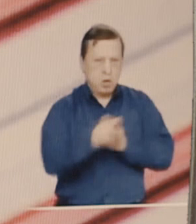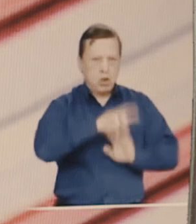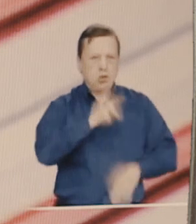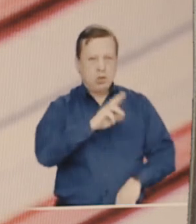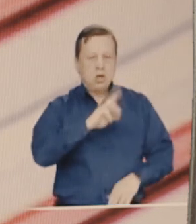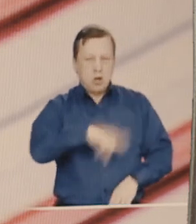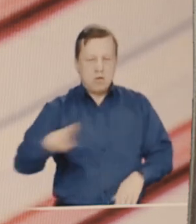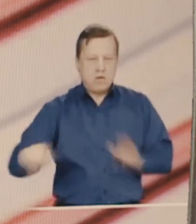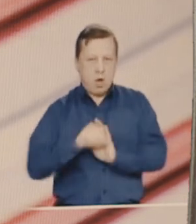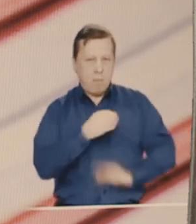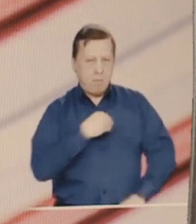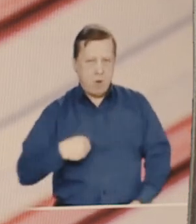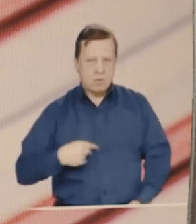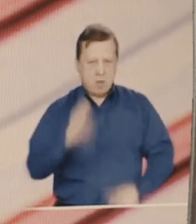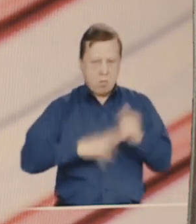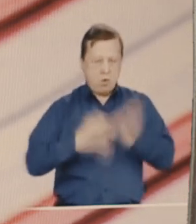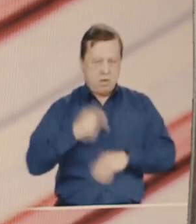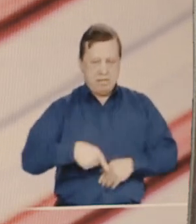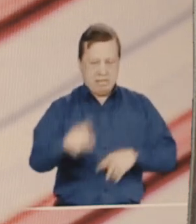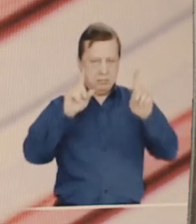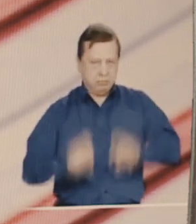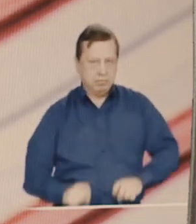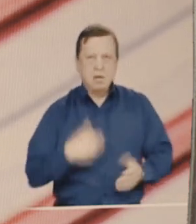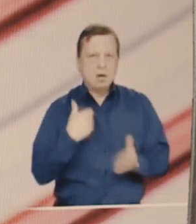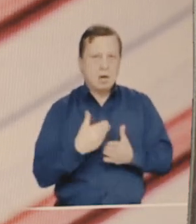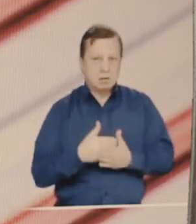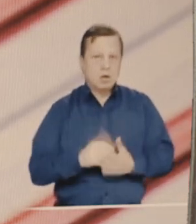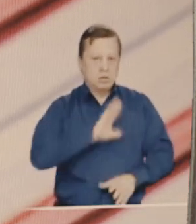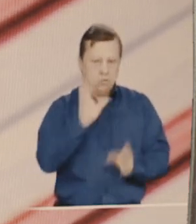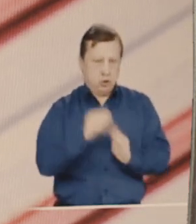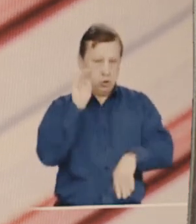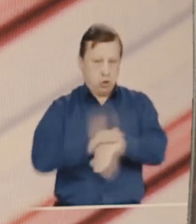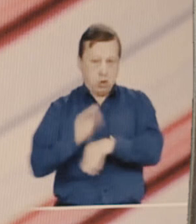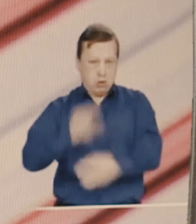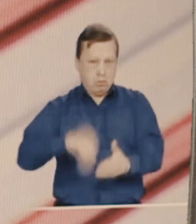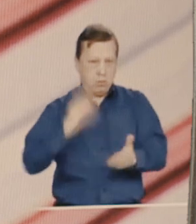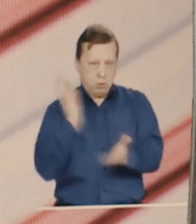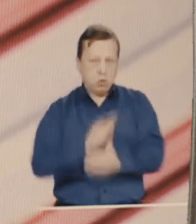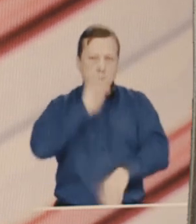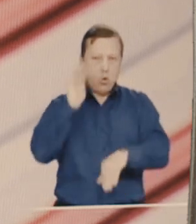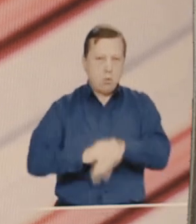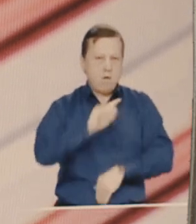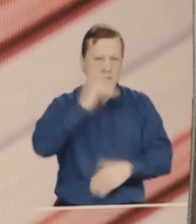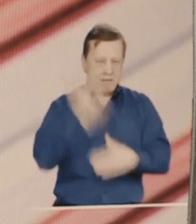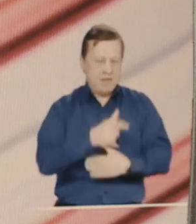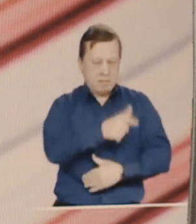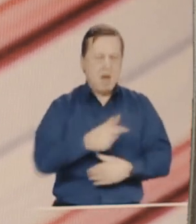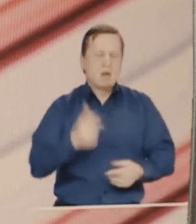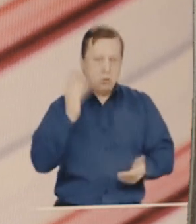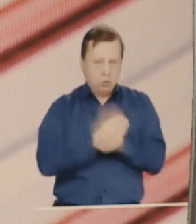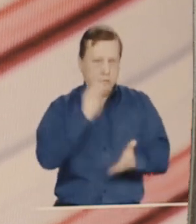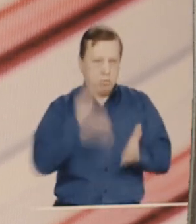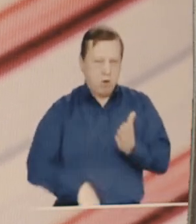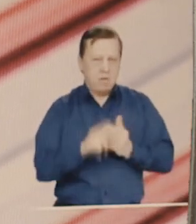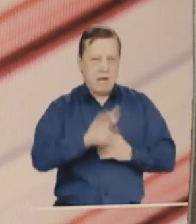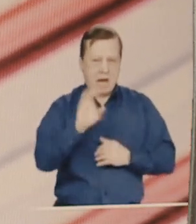którego budowa w najbliższym czasie się rozpocznie, dlatego że są już wszystkie zgody i jest podpisana umowa z firmą, która ten gazociąg ma wykonywać.